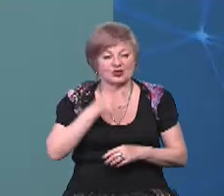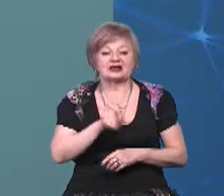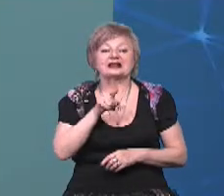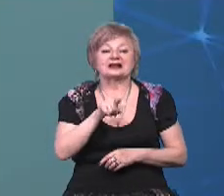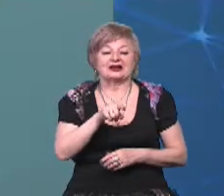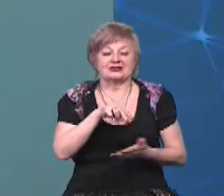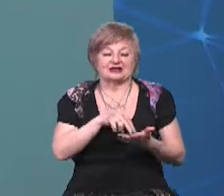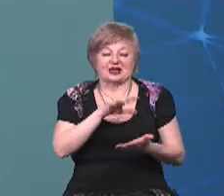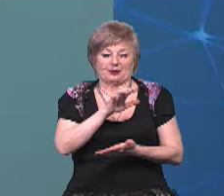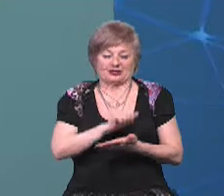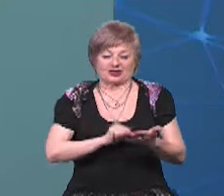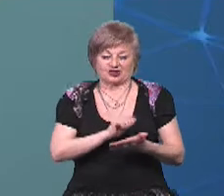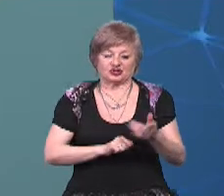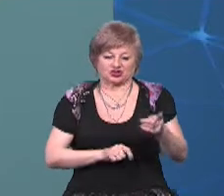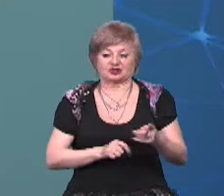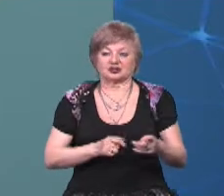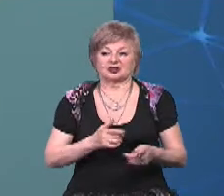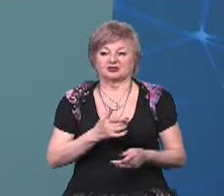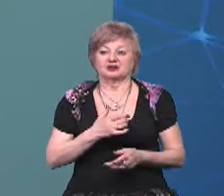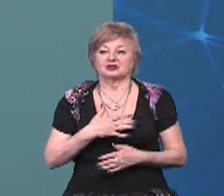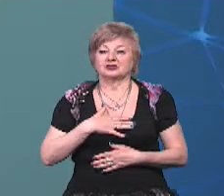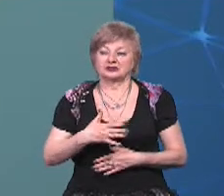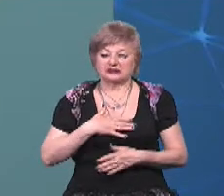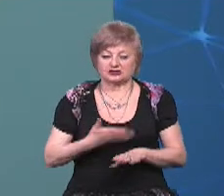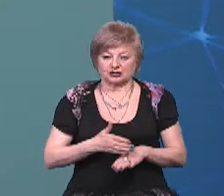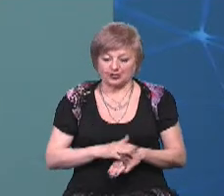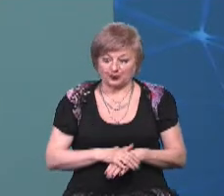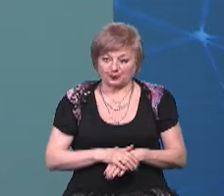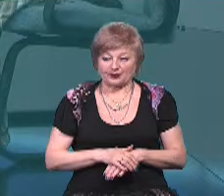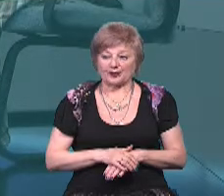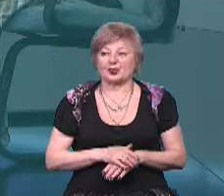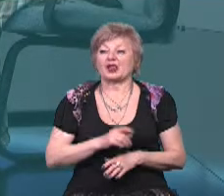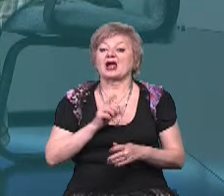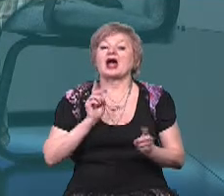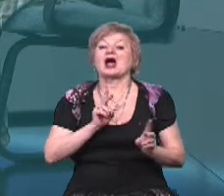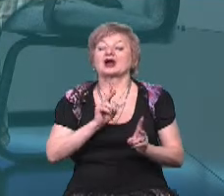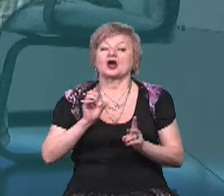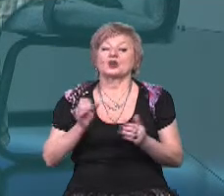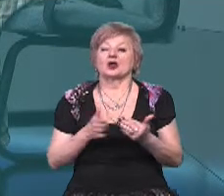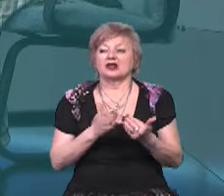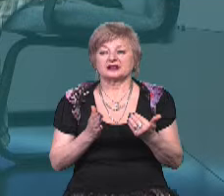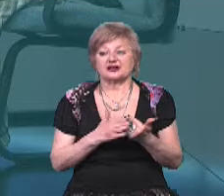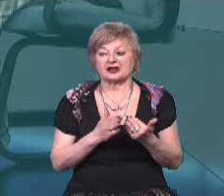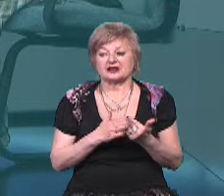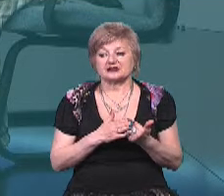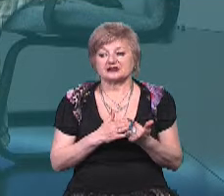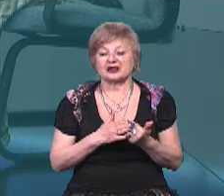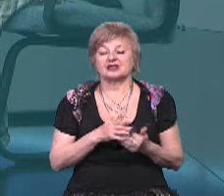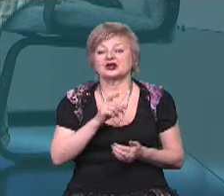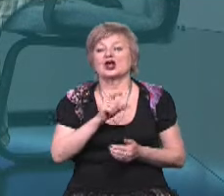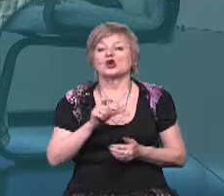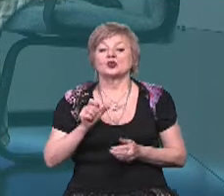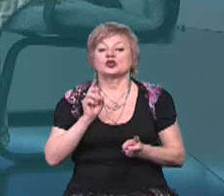став причиною цього нападу астми. До речі, цікаве питання, а яке покарання цим людям,